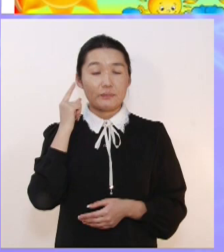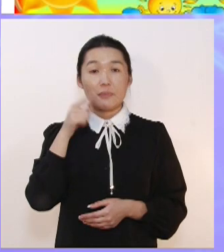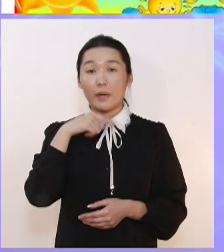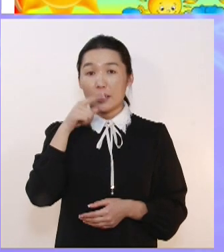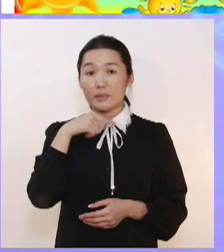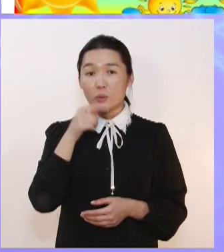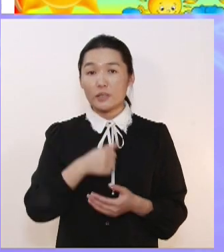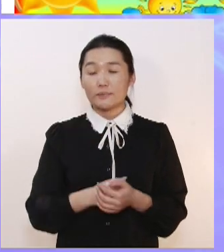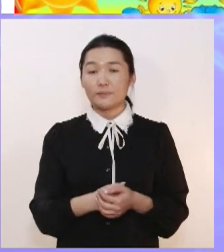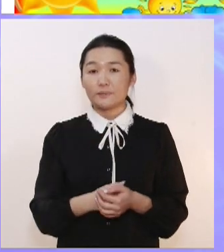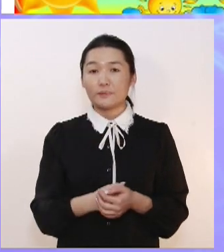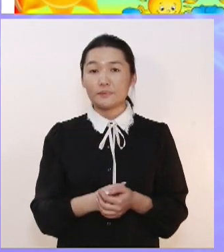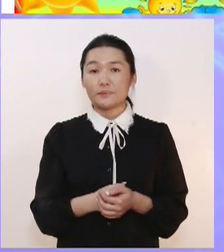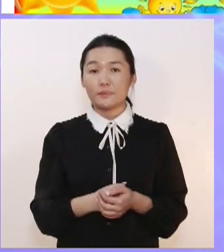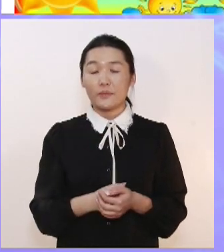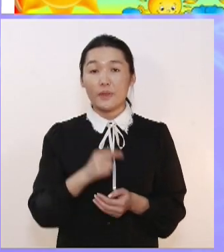произносим.